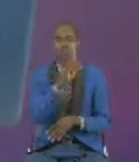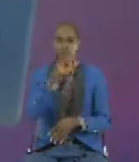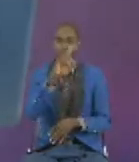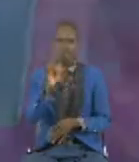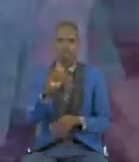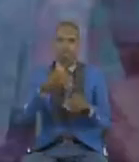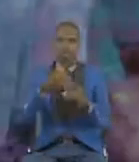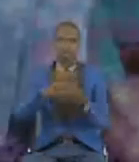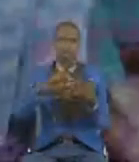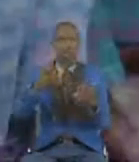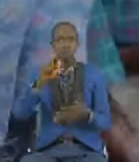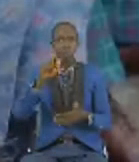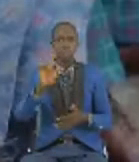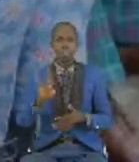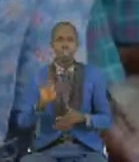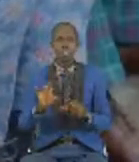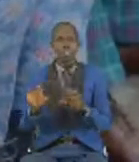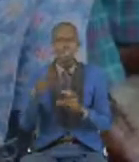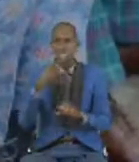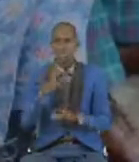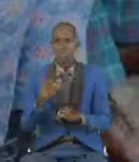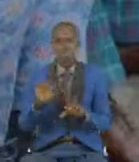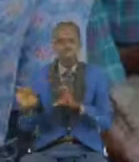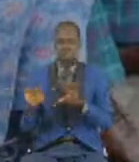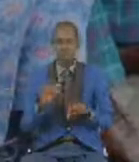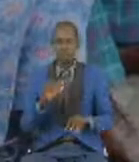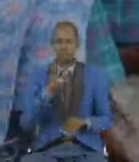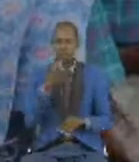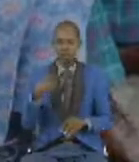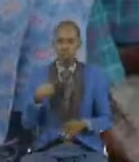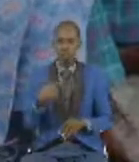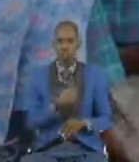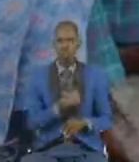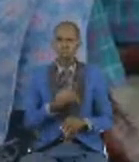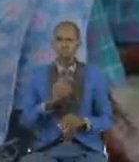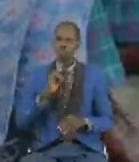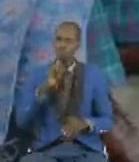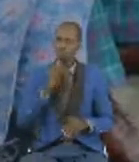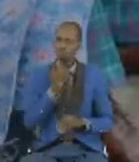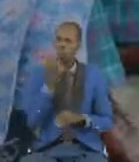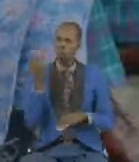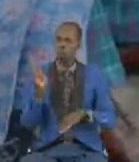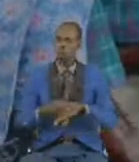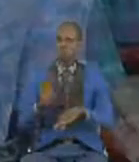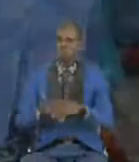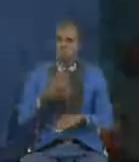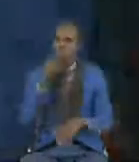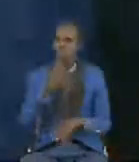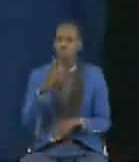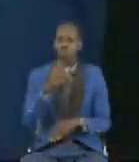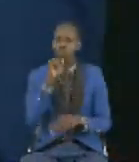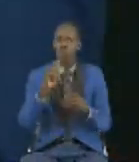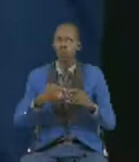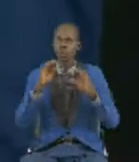Ne vous avons-nous pas défendu expressément d'enseigner en ce nom-là?